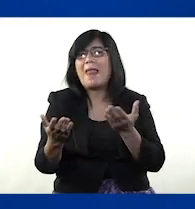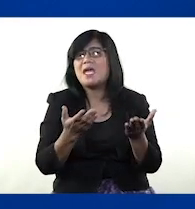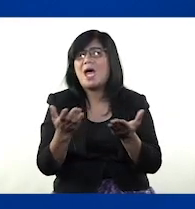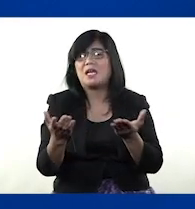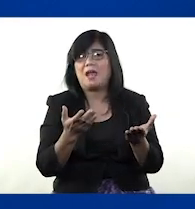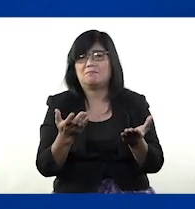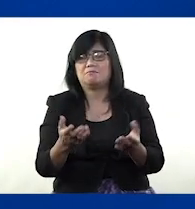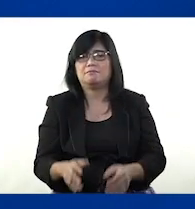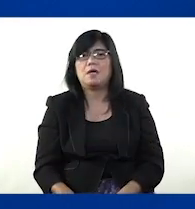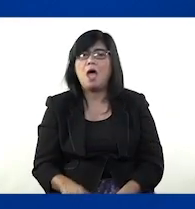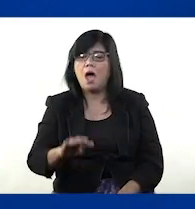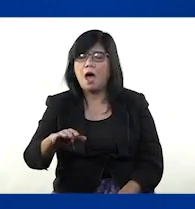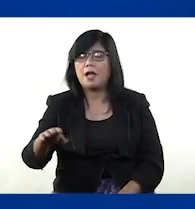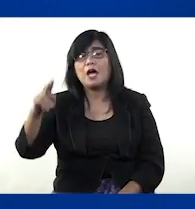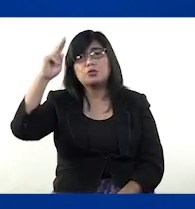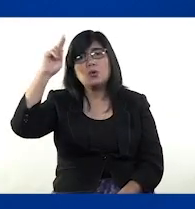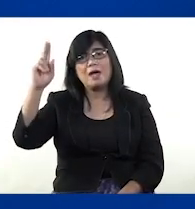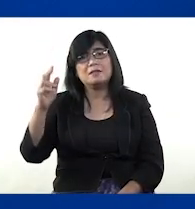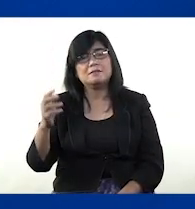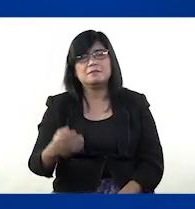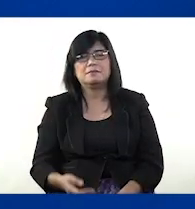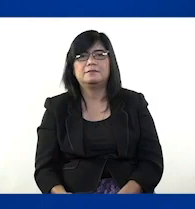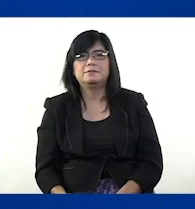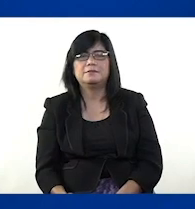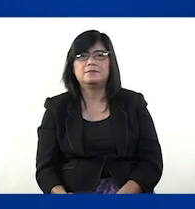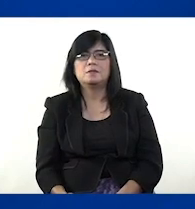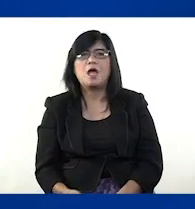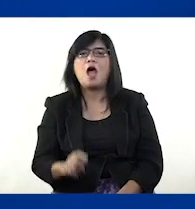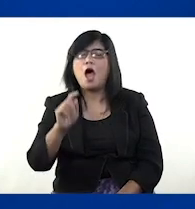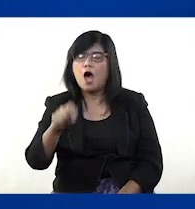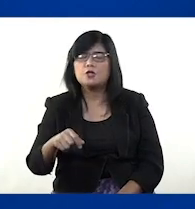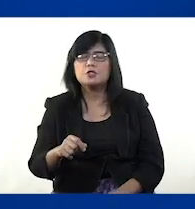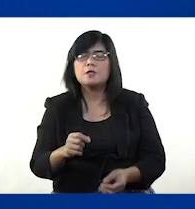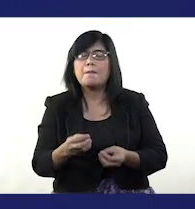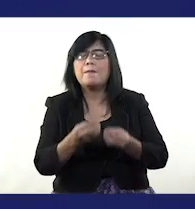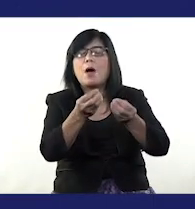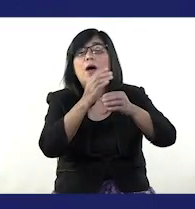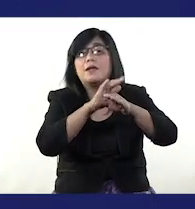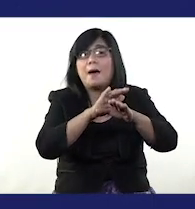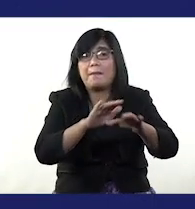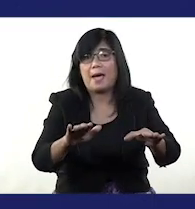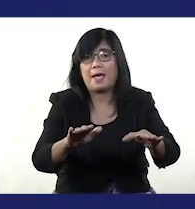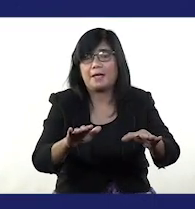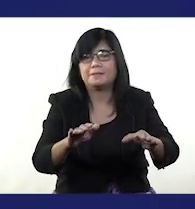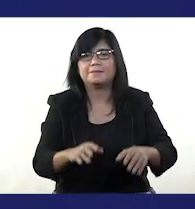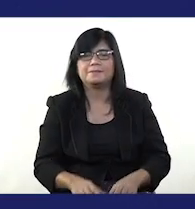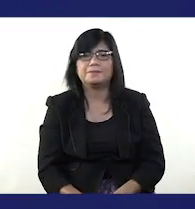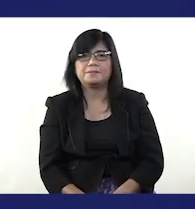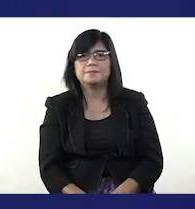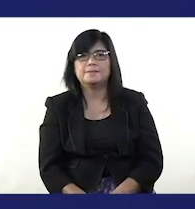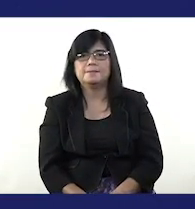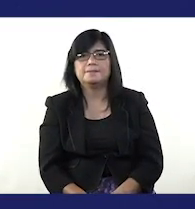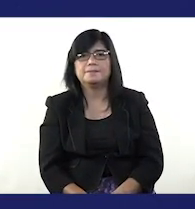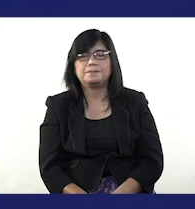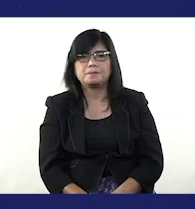Hai anak-anak Tuhan di mana Pa Hai harus membuat damai Click Hai selanjutnya saya pelajari